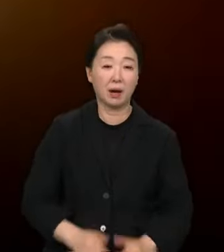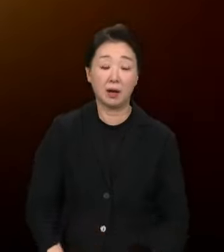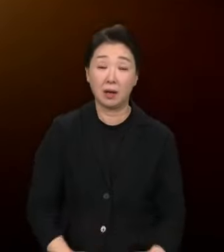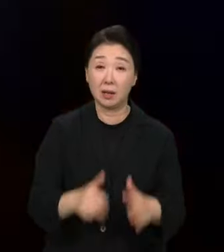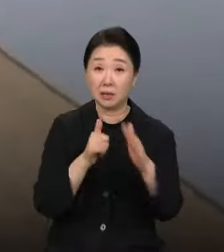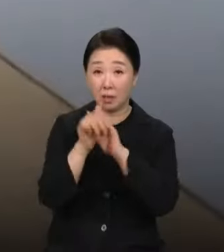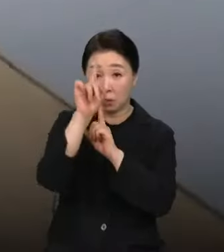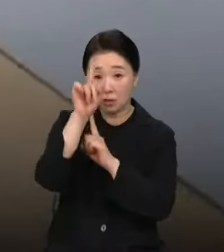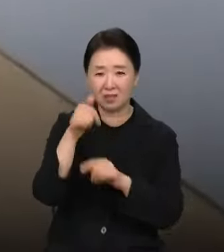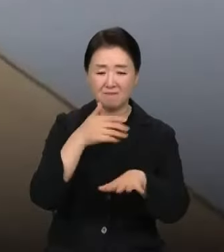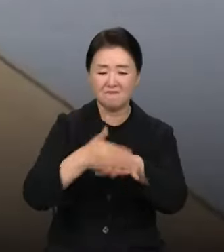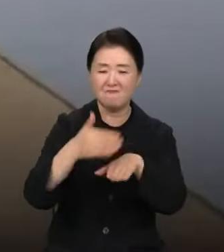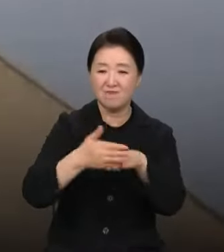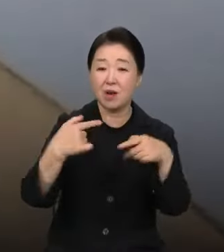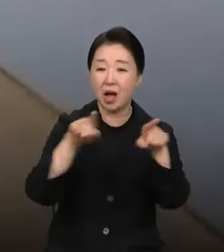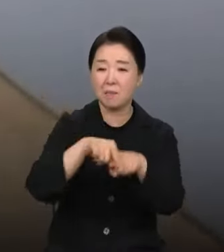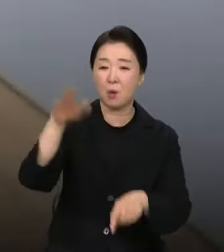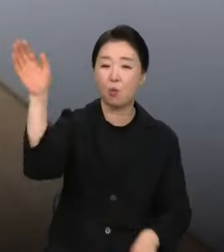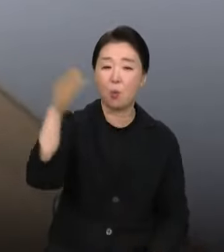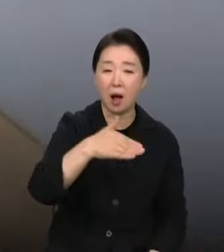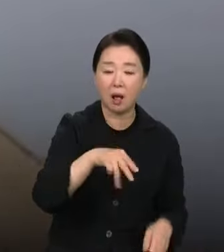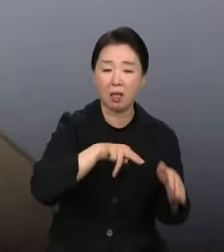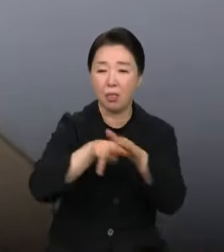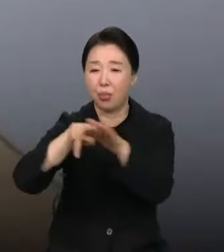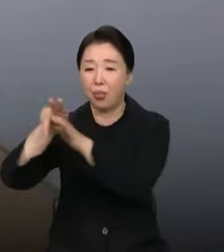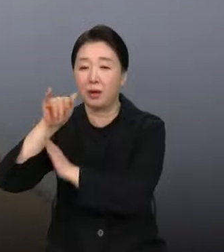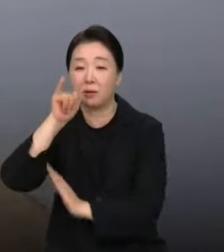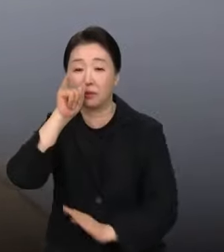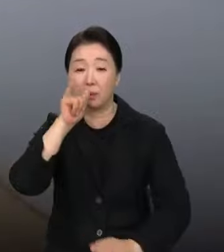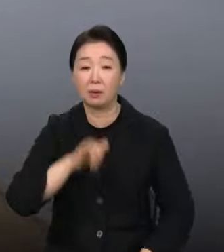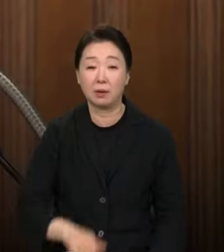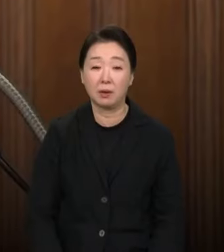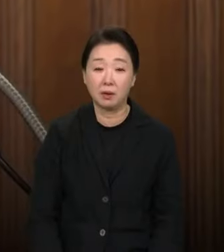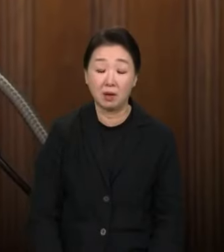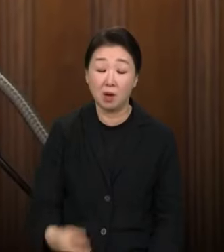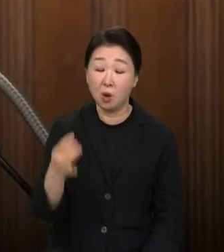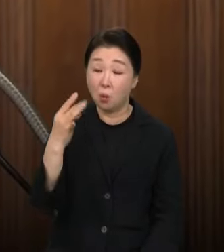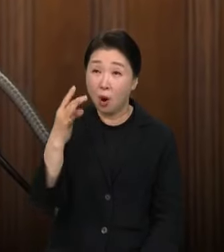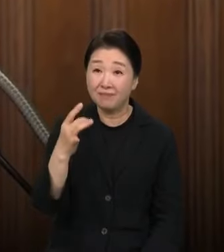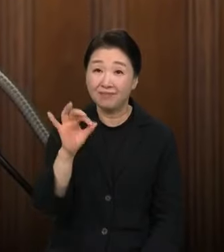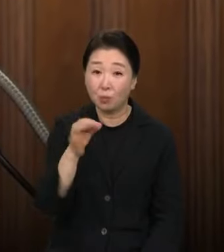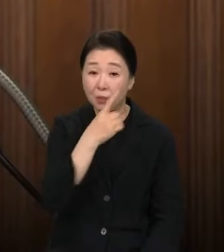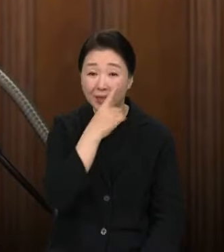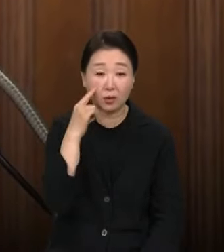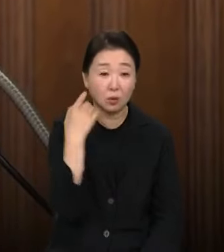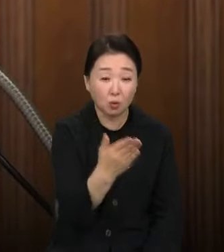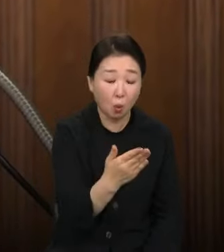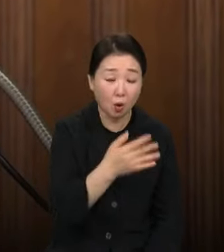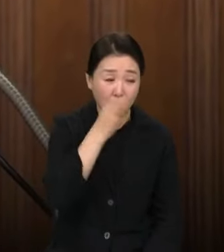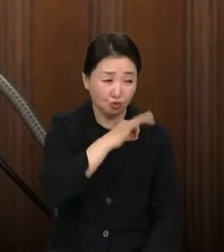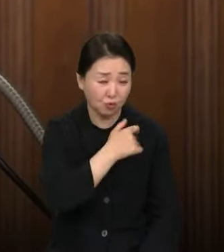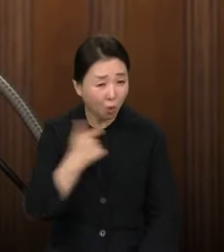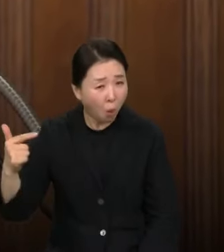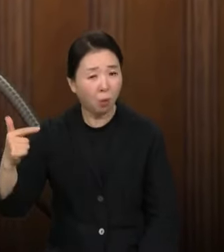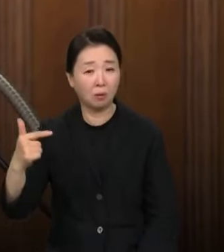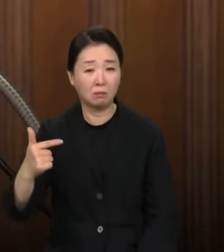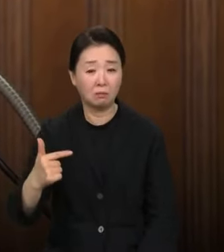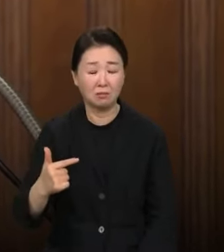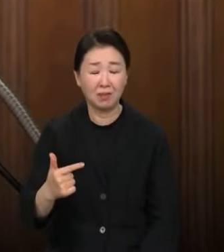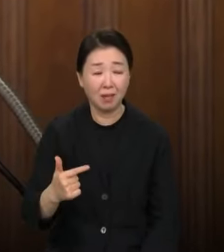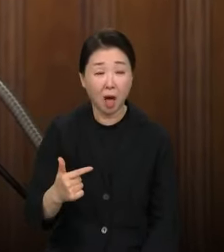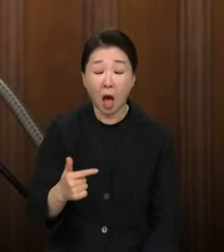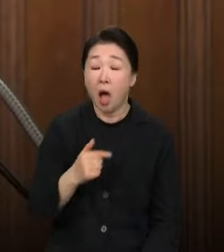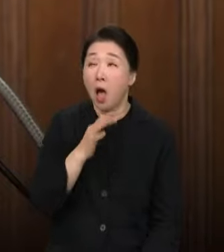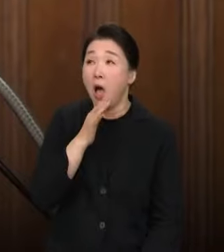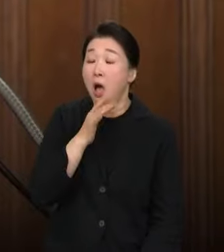대표는 조폭동원 도피행각을 버렸습니다 원금은 당연히 보장되고 고수익까지 보장된다는 말에 현혹돼